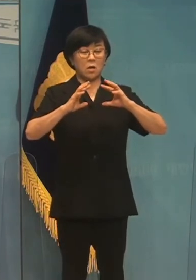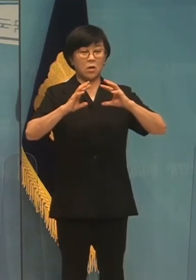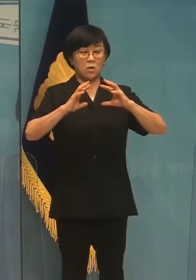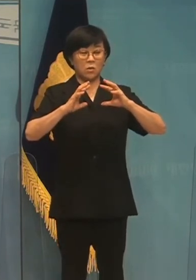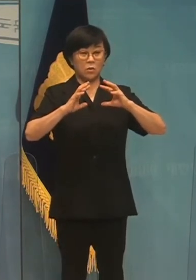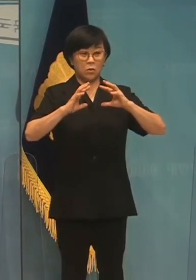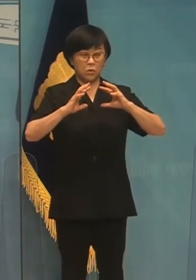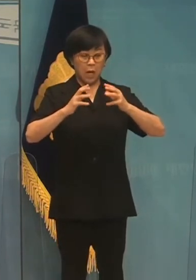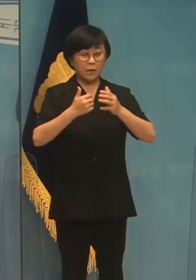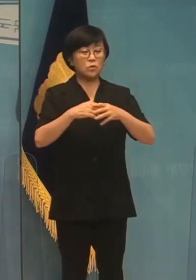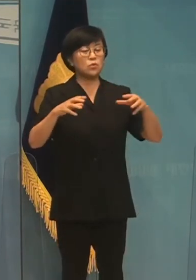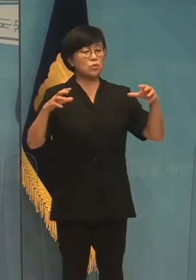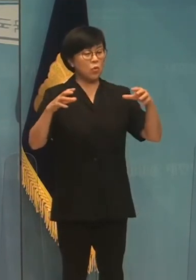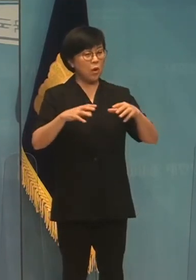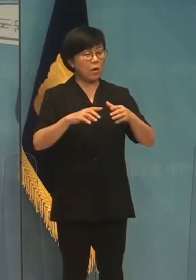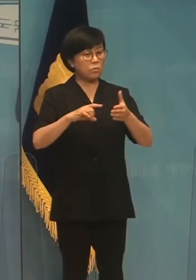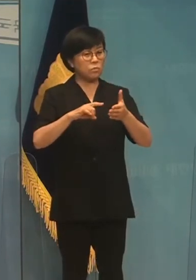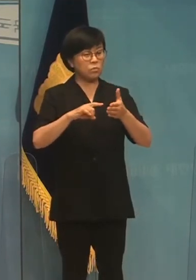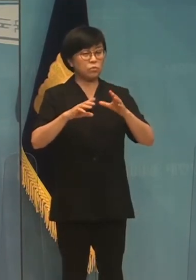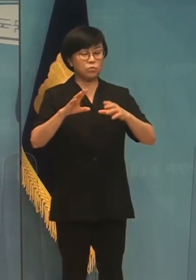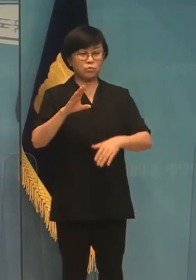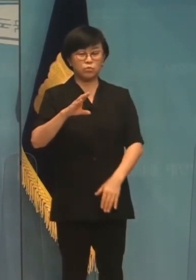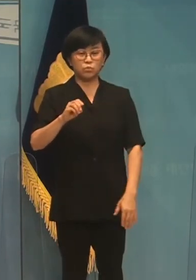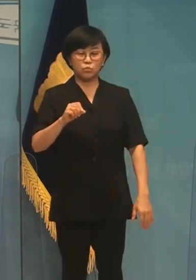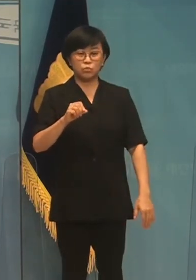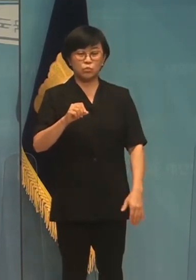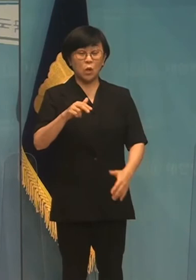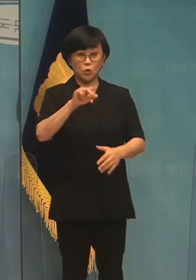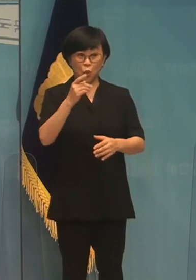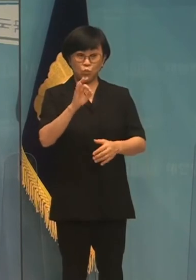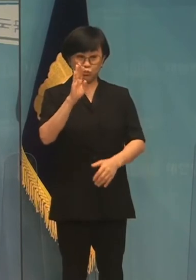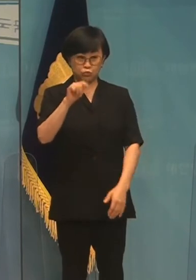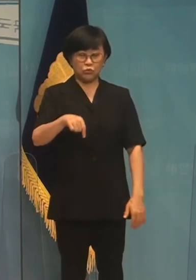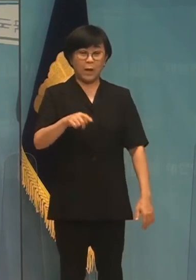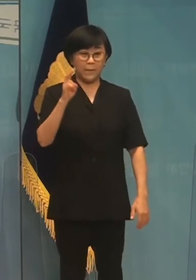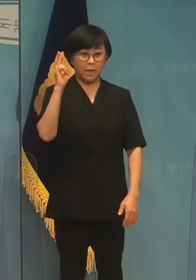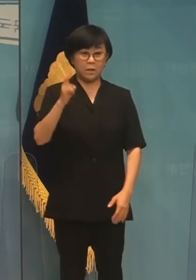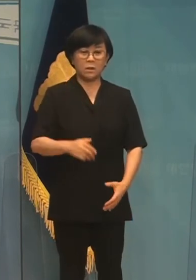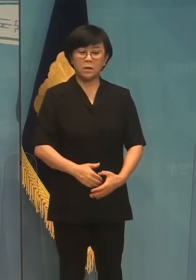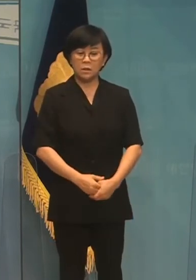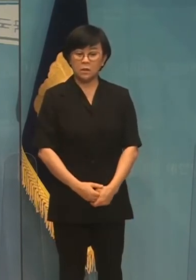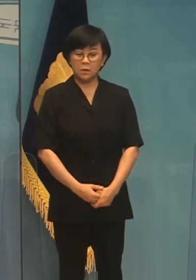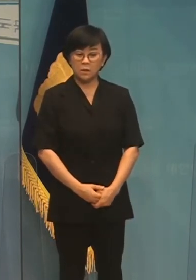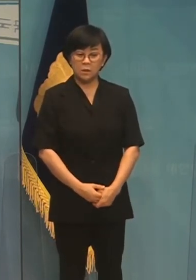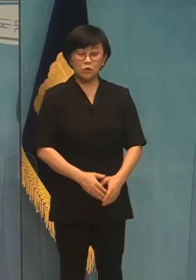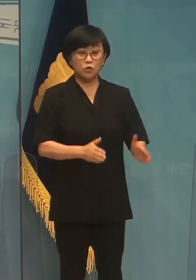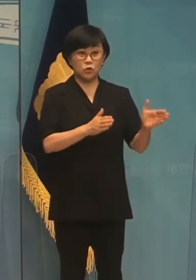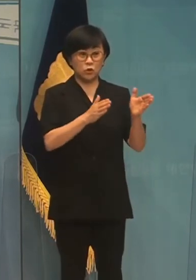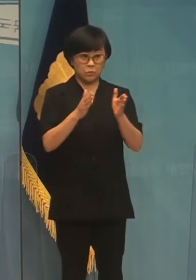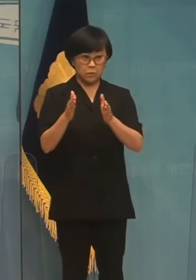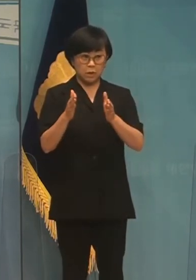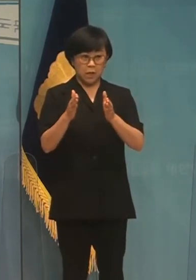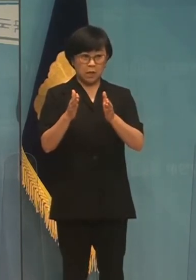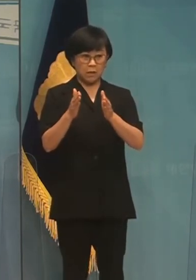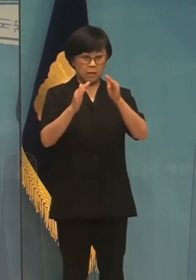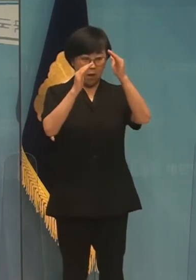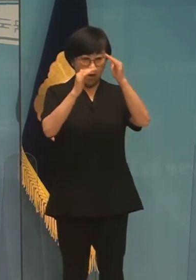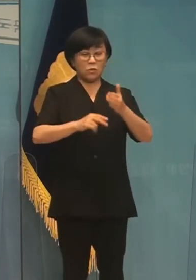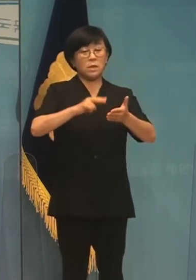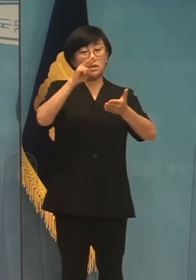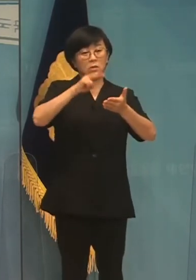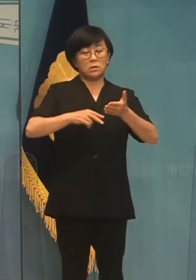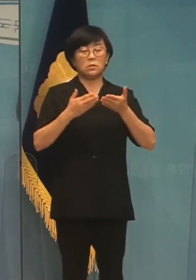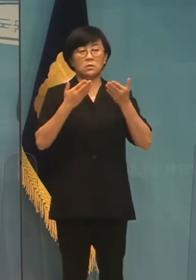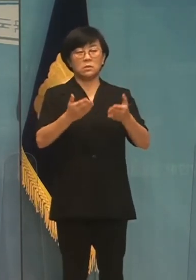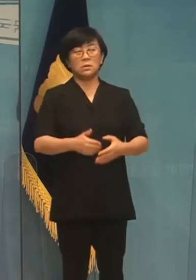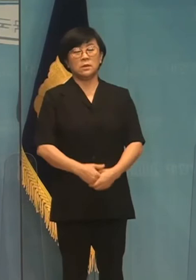종북주사파에 대해서 말씀드렸습니다. 그러면 제가 먼저 준비된 해명문을 낭독하겠습니다.